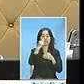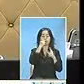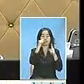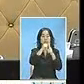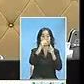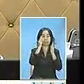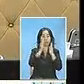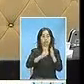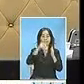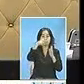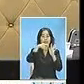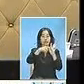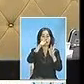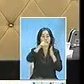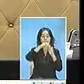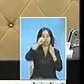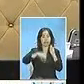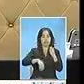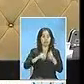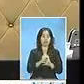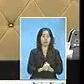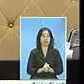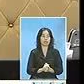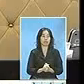พองคนผ่านเนี่ยนะครับ